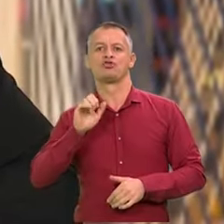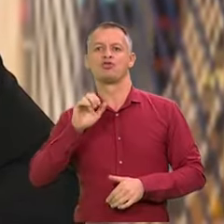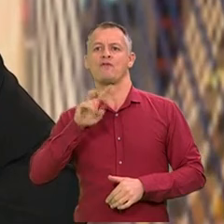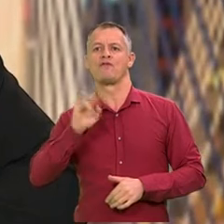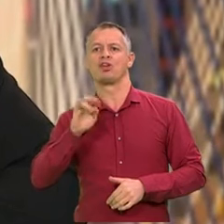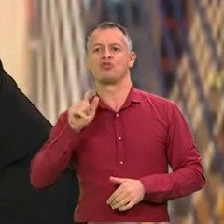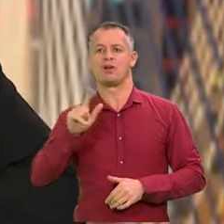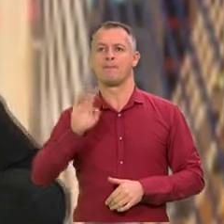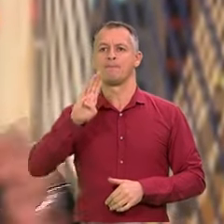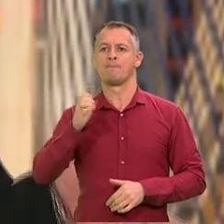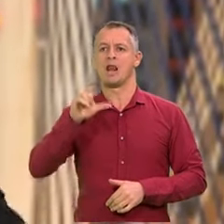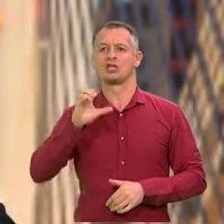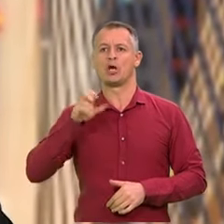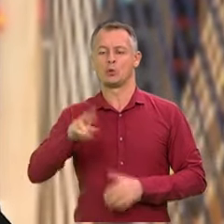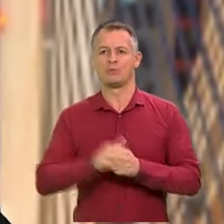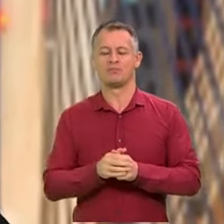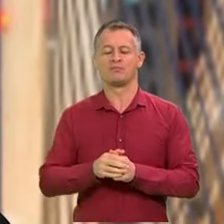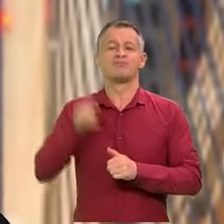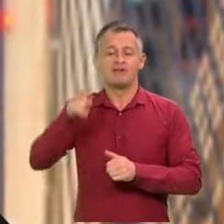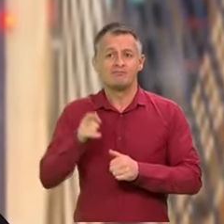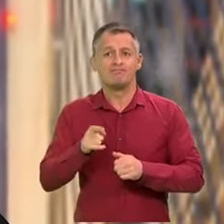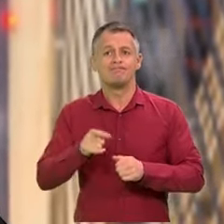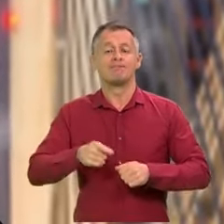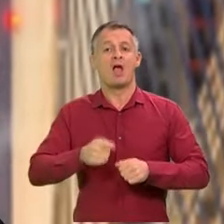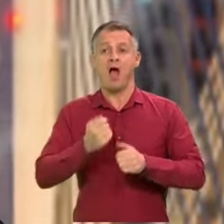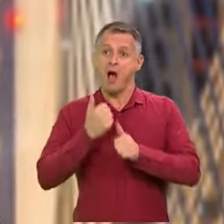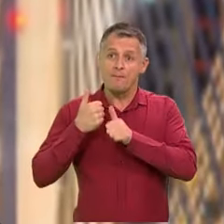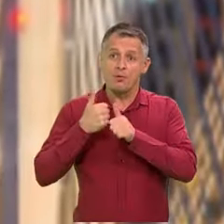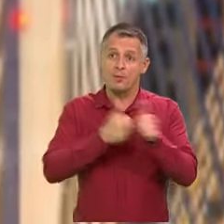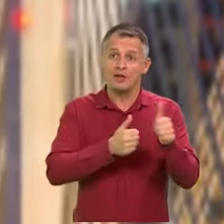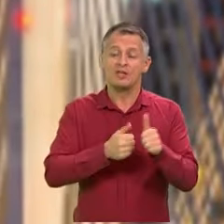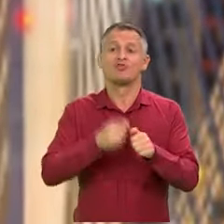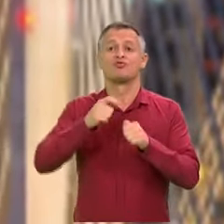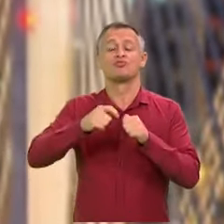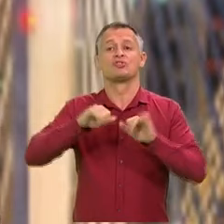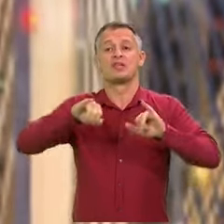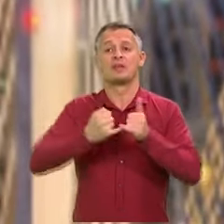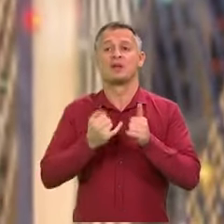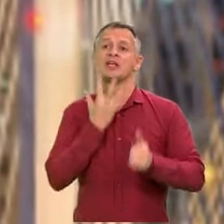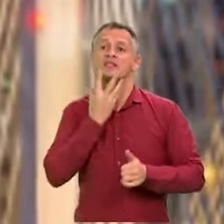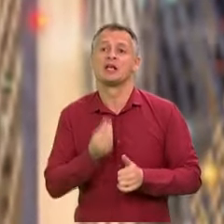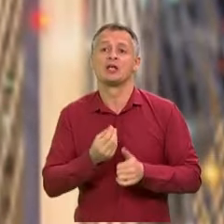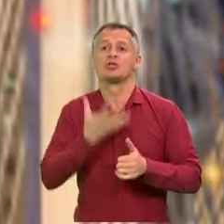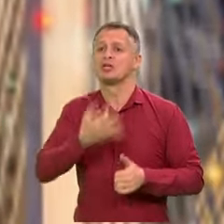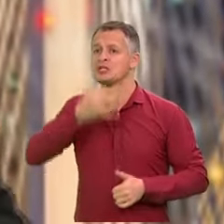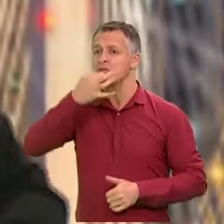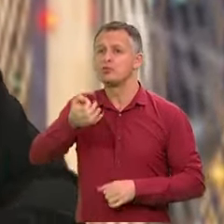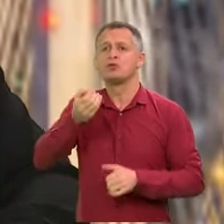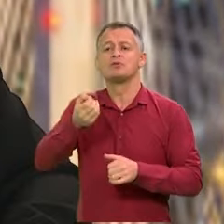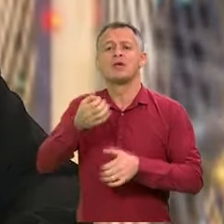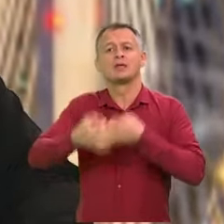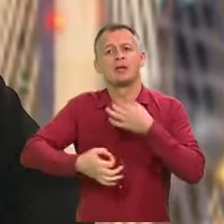am urmărit imaginile apocaliptice din Israel. Cum comentați ce se întâmplă în Orientul Mijlociu?